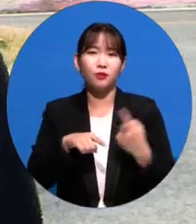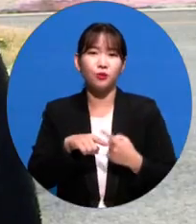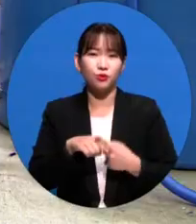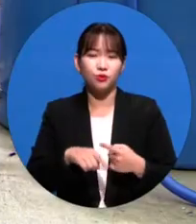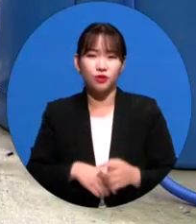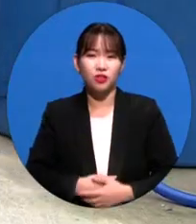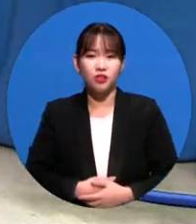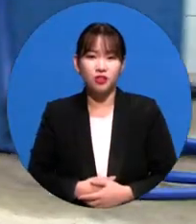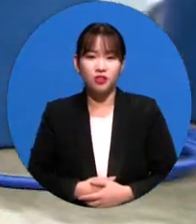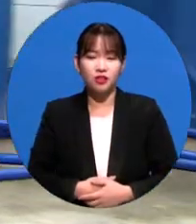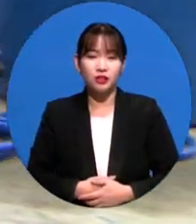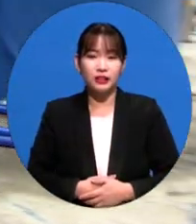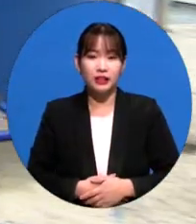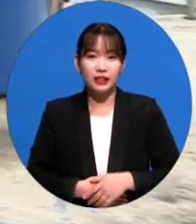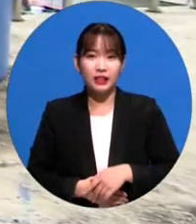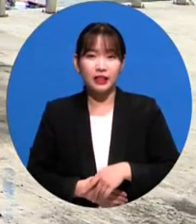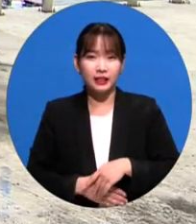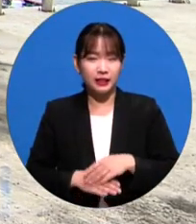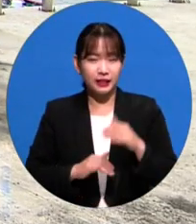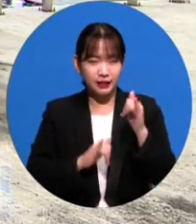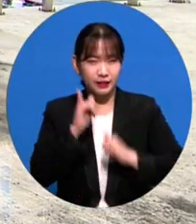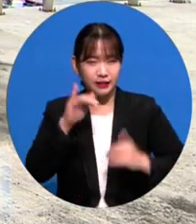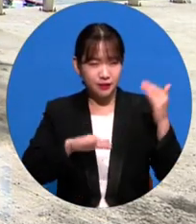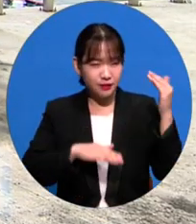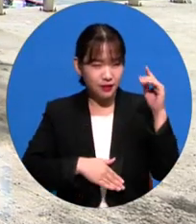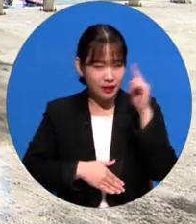거짓말이에요. 최악의 가뭄에 앞으로